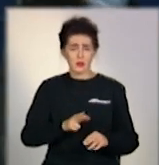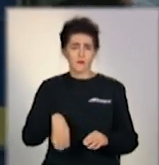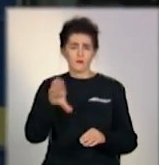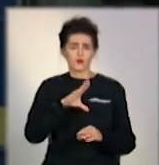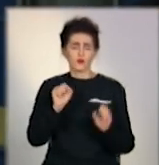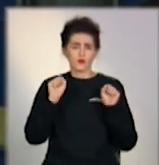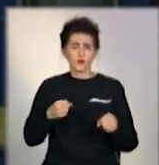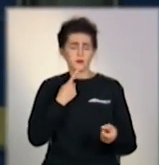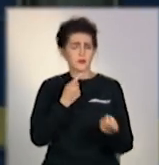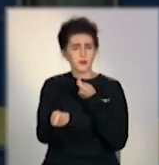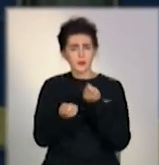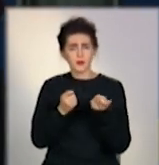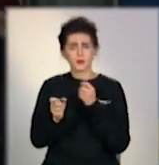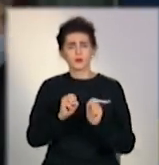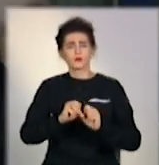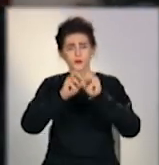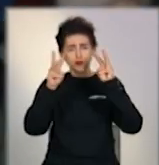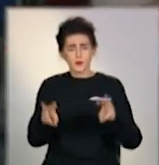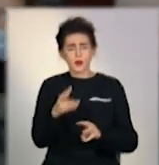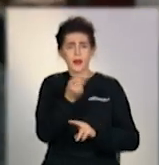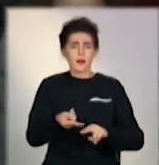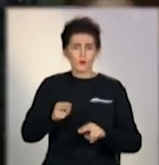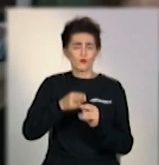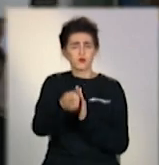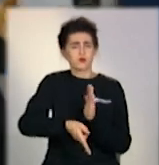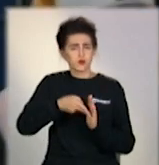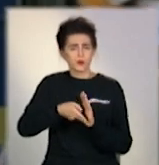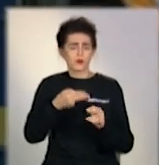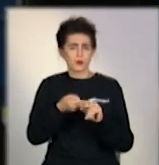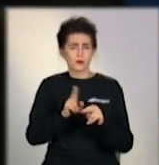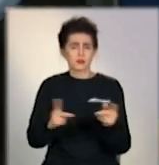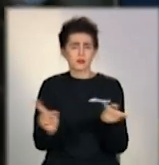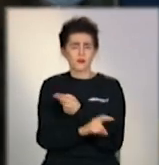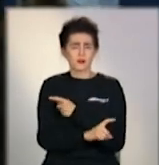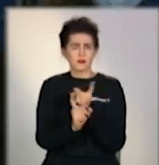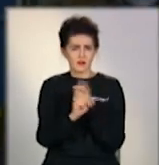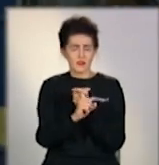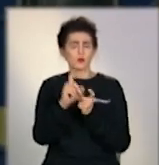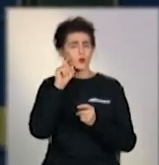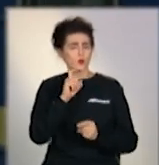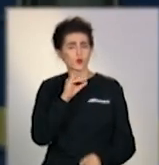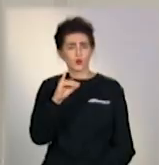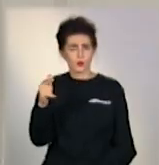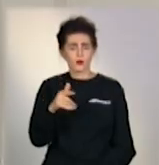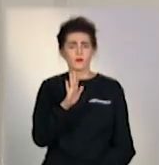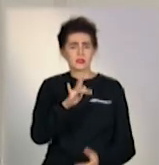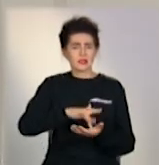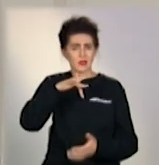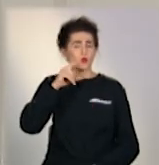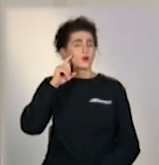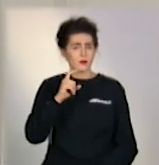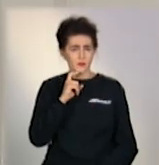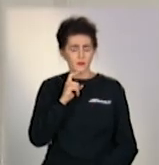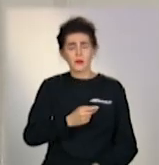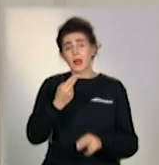можна було нарешті забезпечити цей потяг, який зв'яже схід та центральну Україну. Також